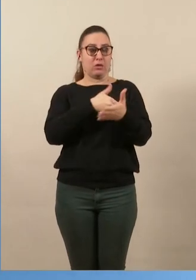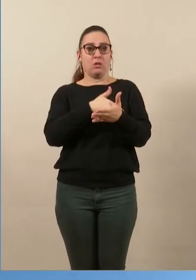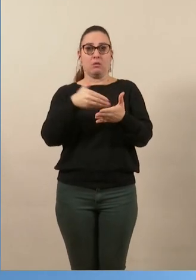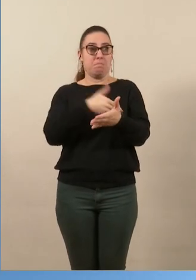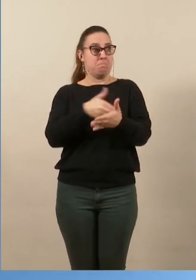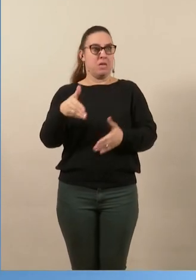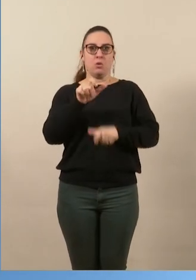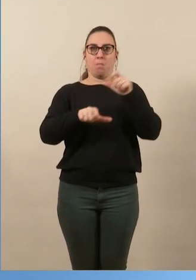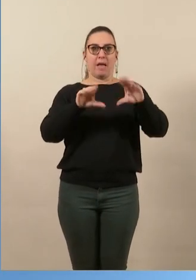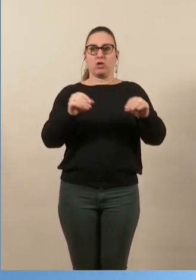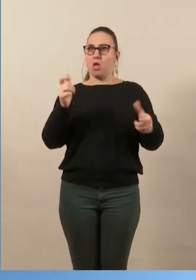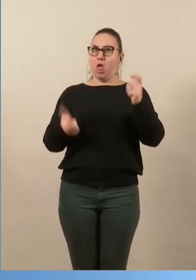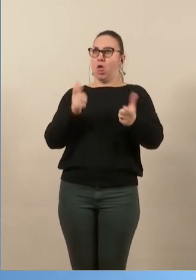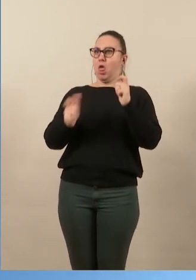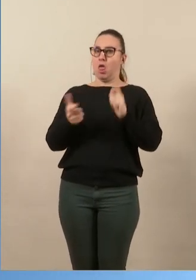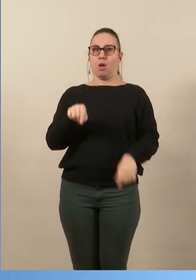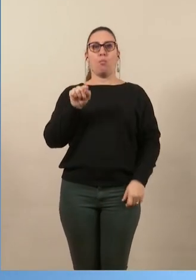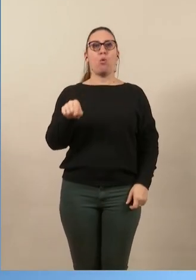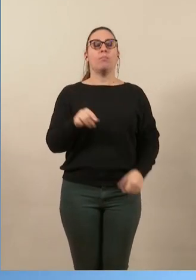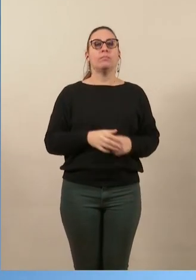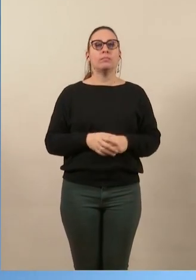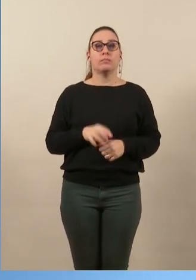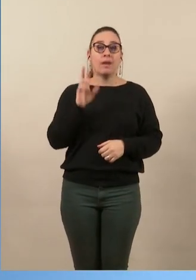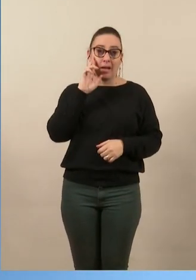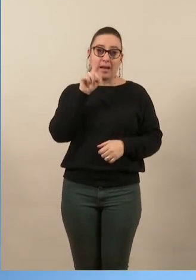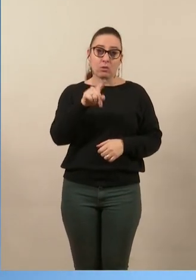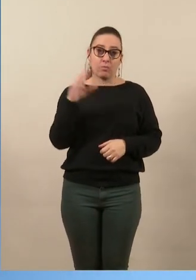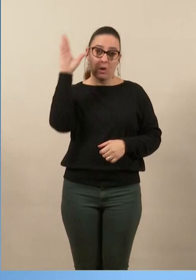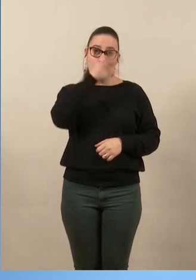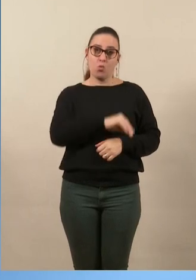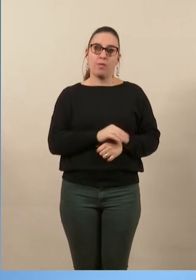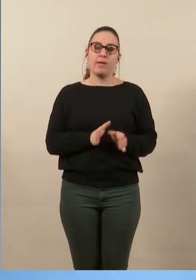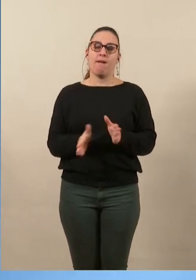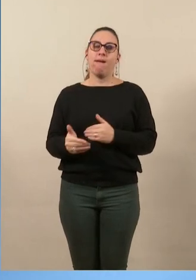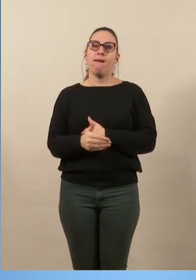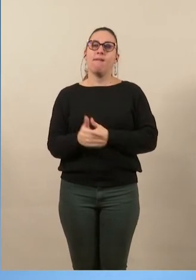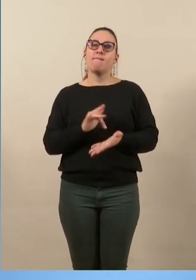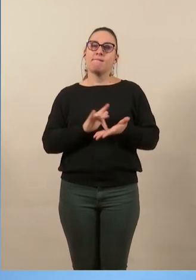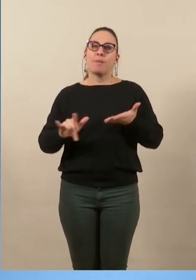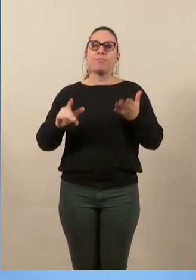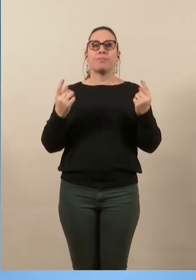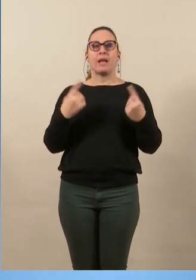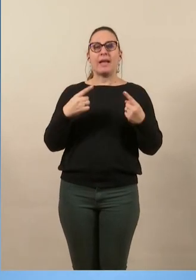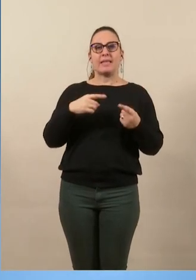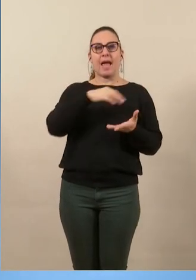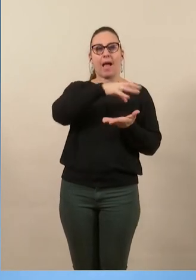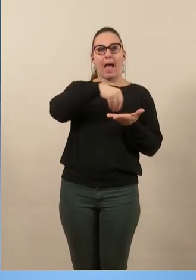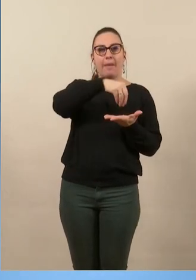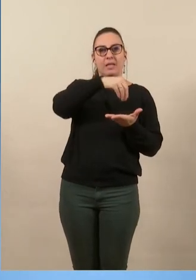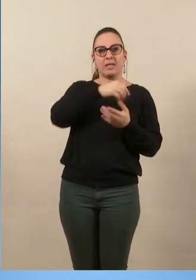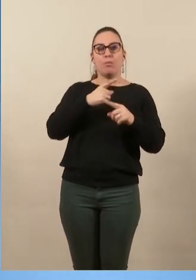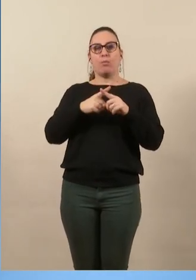fin de citation vous avez raison mais vous oubliez une guerre majeure et insidieuse la guerre en Arménie et les relations complexes avec